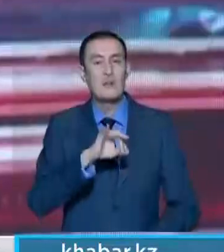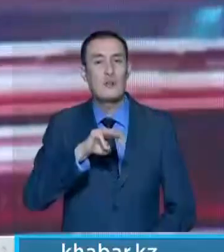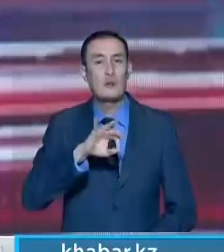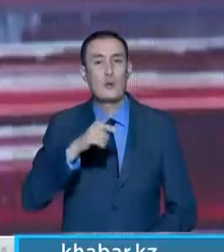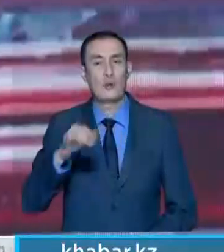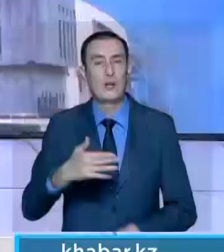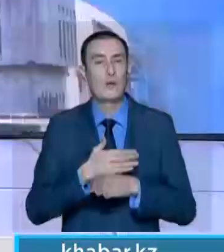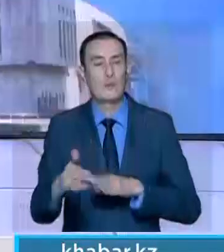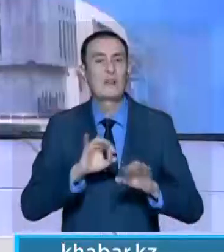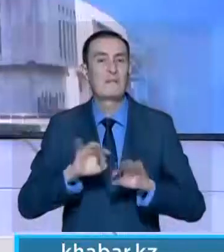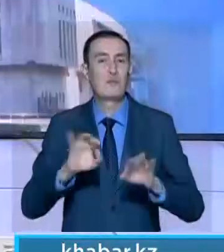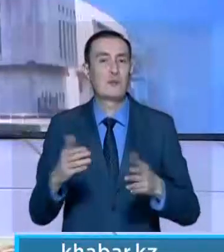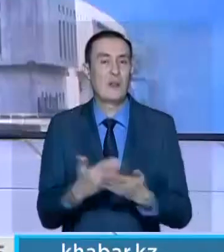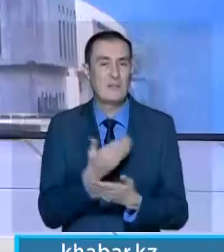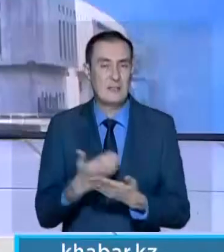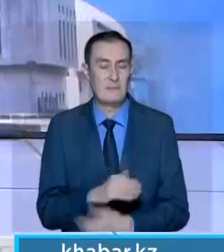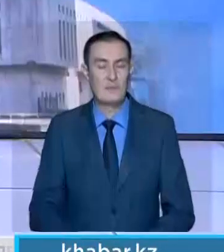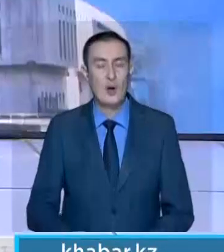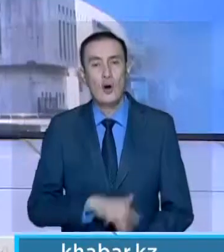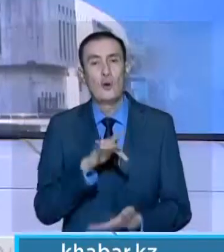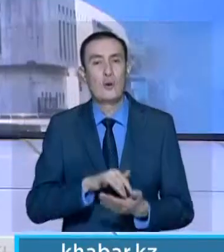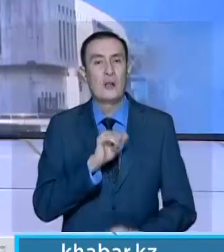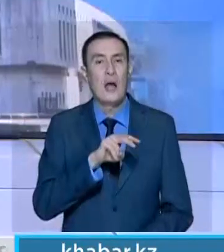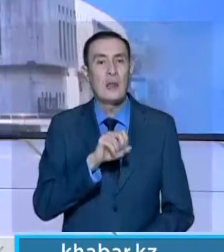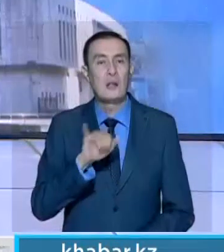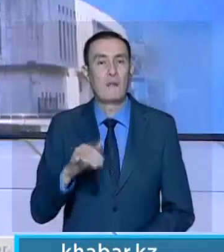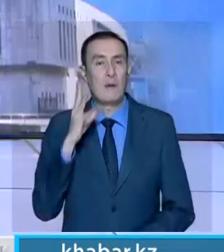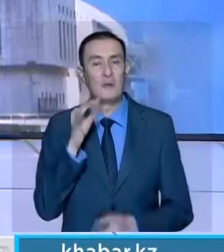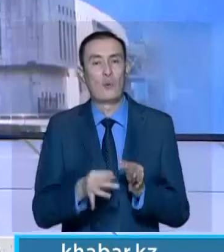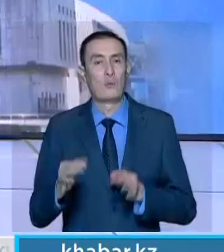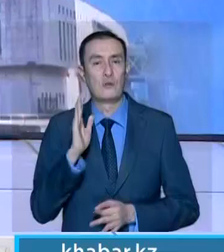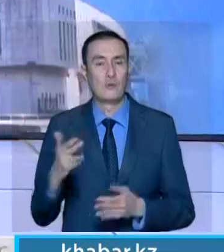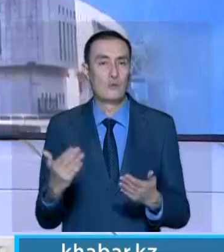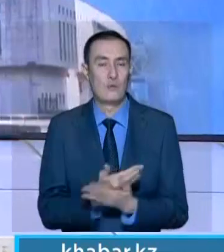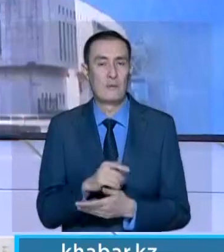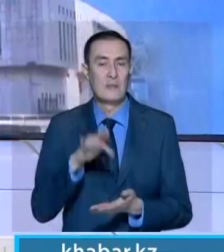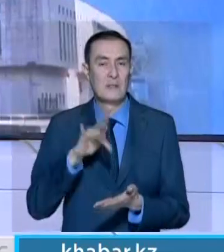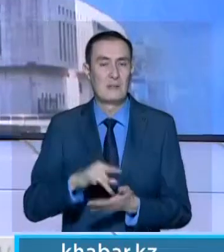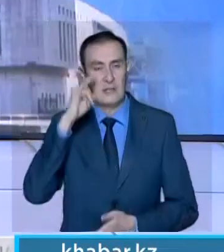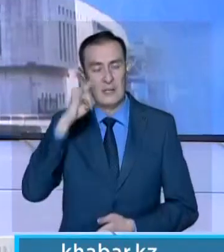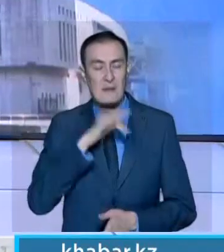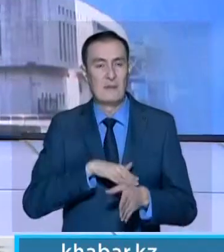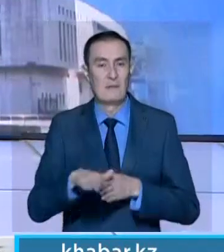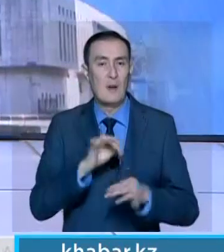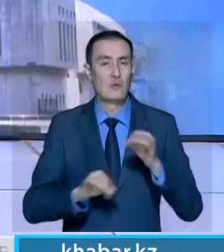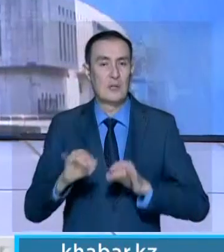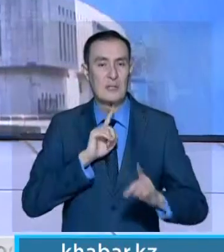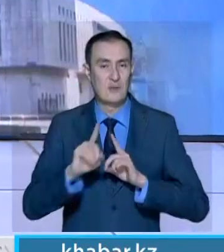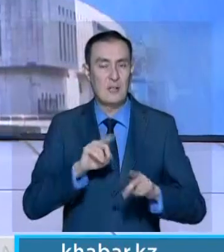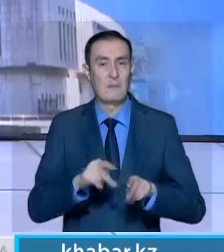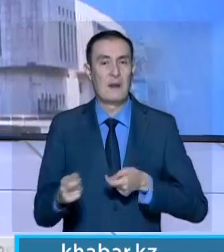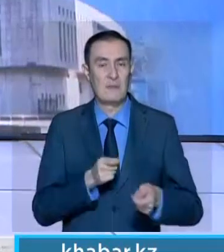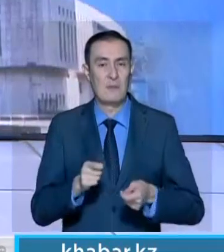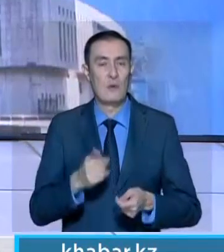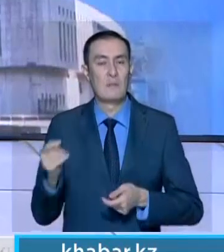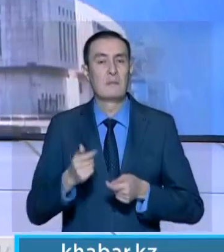нами. Город Алатау в Алматинской области станет новой визитной карточкой Казахстана. Реализацию проекта обсудили на совещании в правительстве